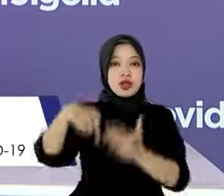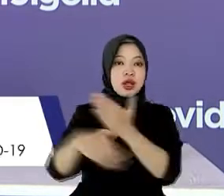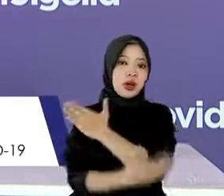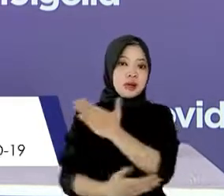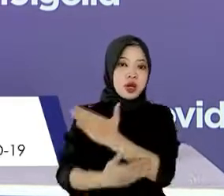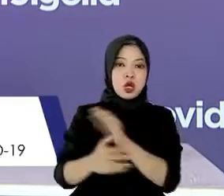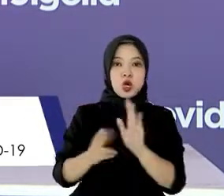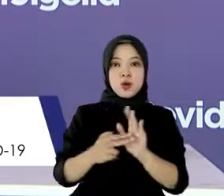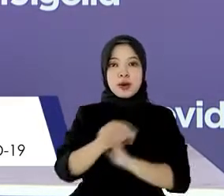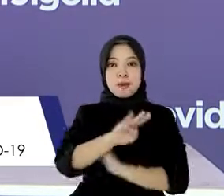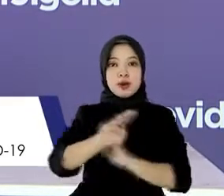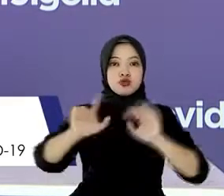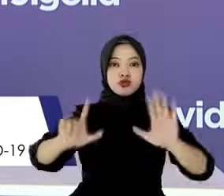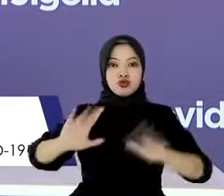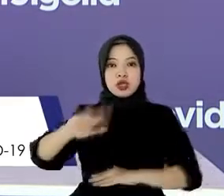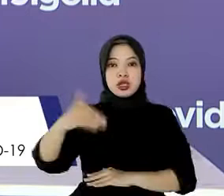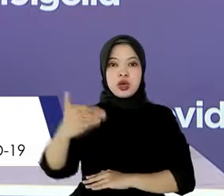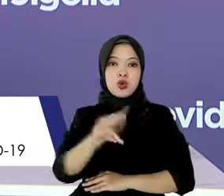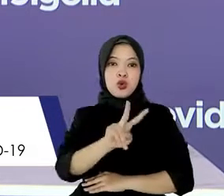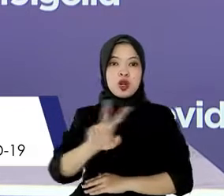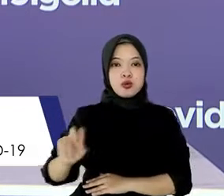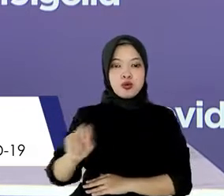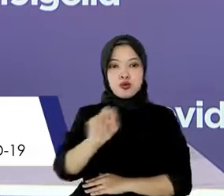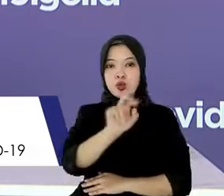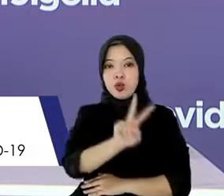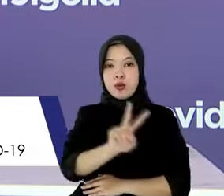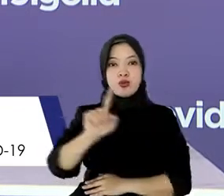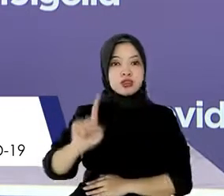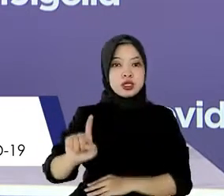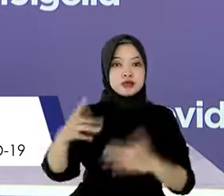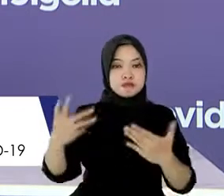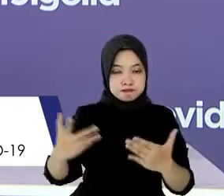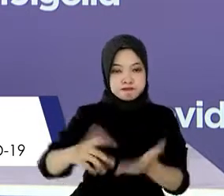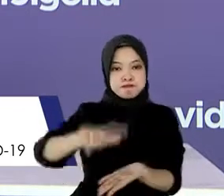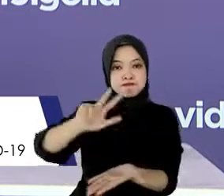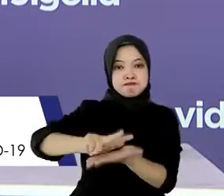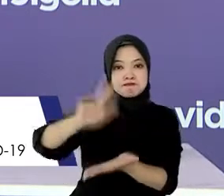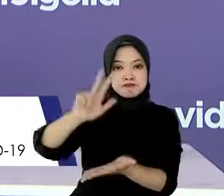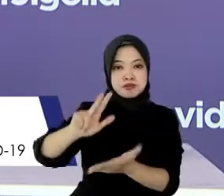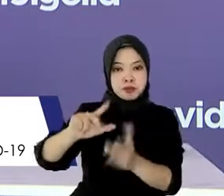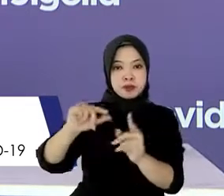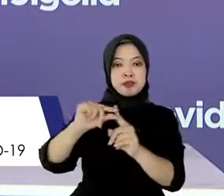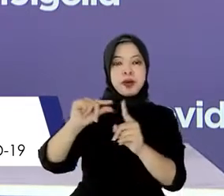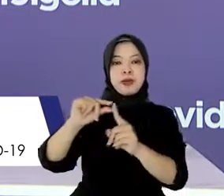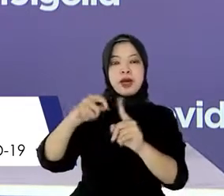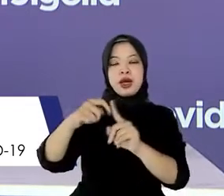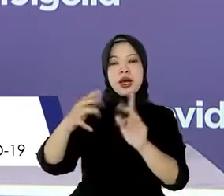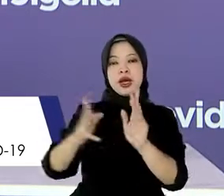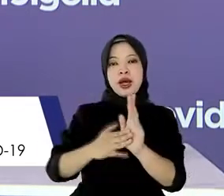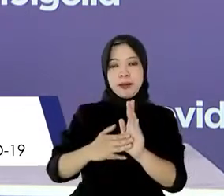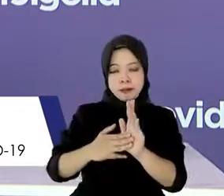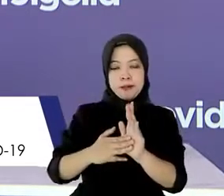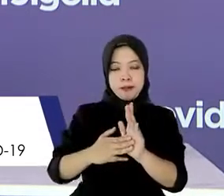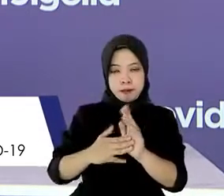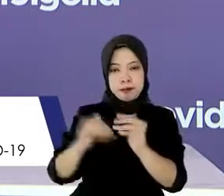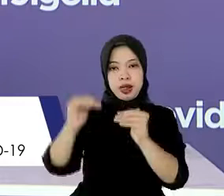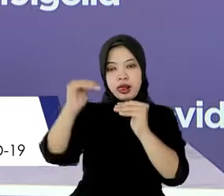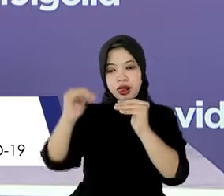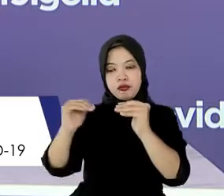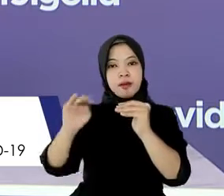nomor 47 tahun 2021 tentang pemberlakuan pembatasan kegiatan masyarakat